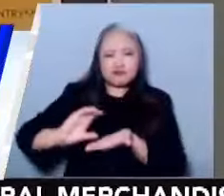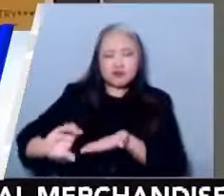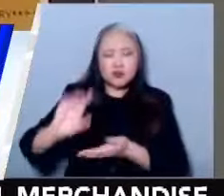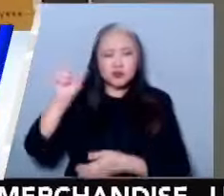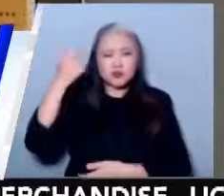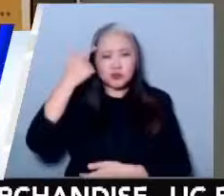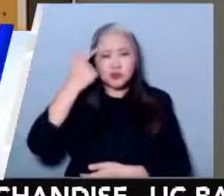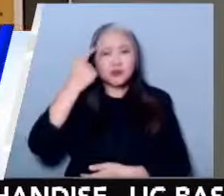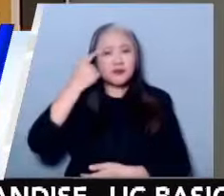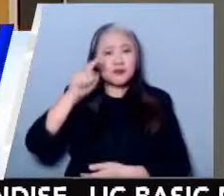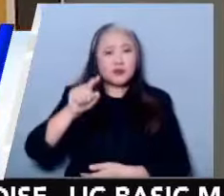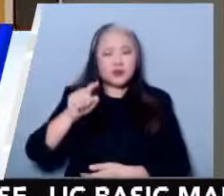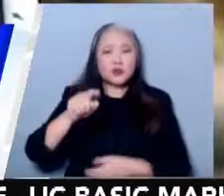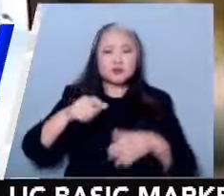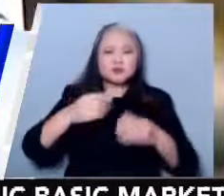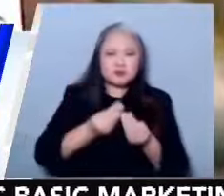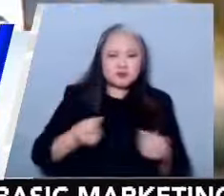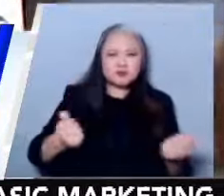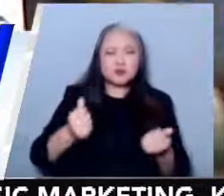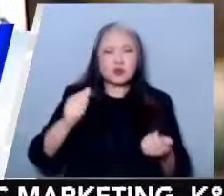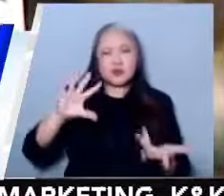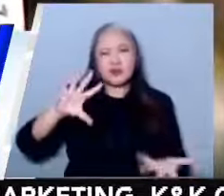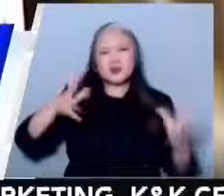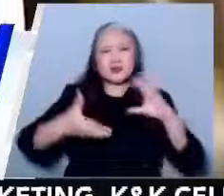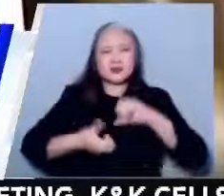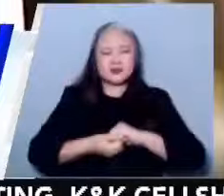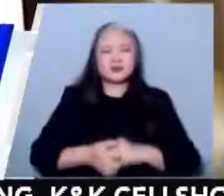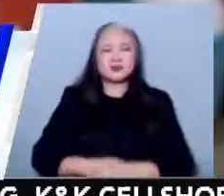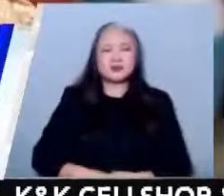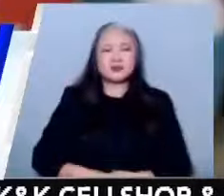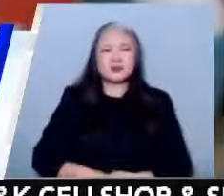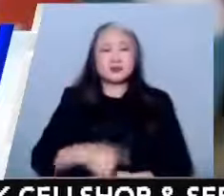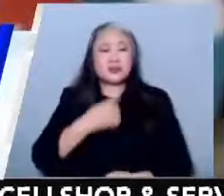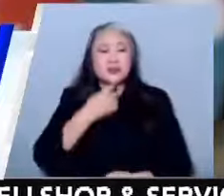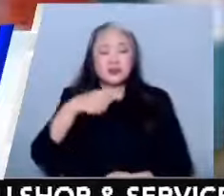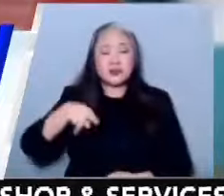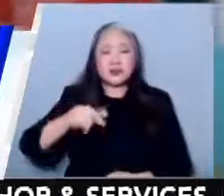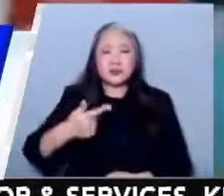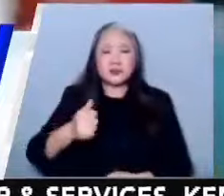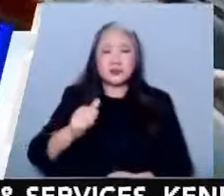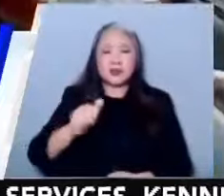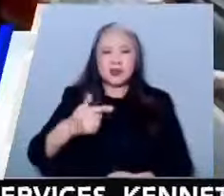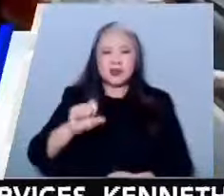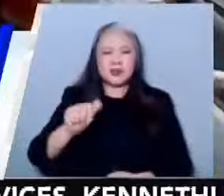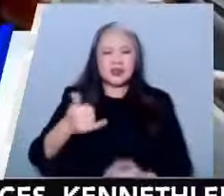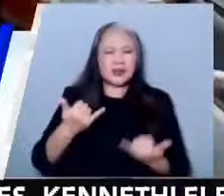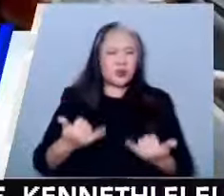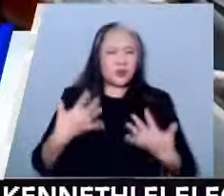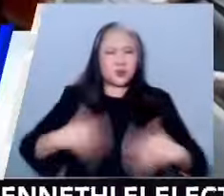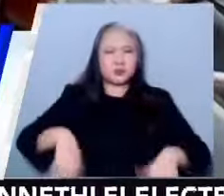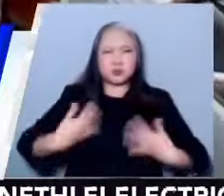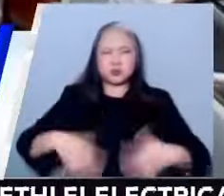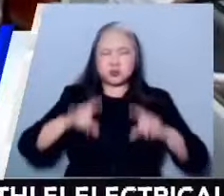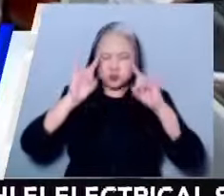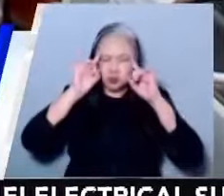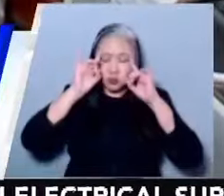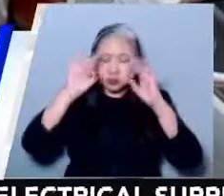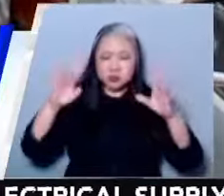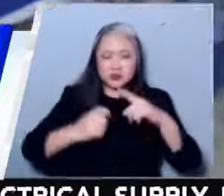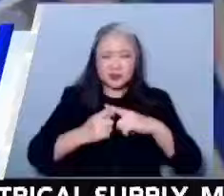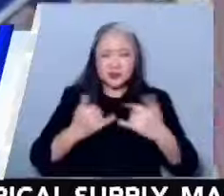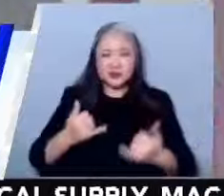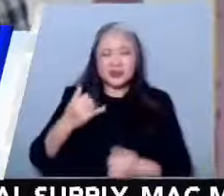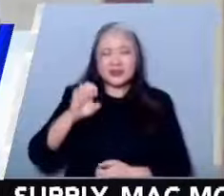pag-aksyon sa climate change. Sabi nga na PAGASA, maituturing na worst El Nino ang nararanasan natin ngayon at posible raw na